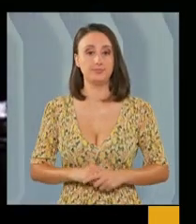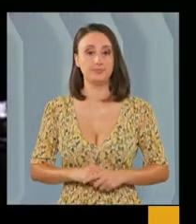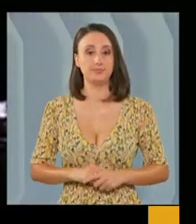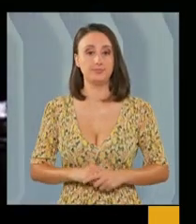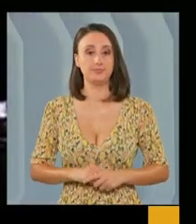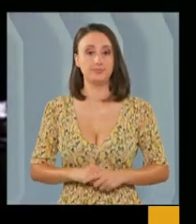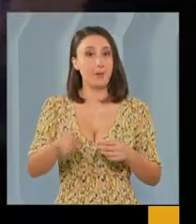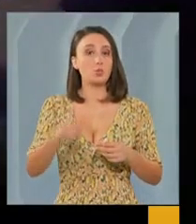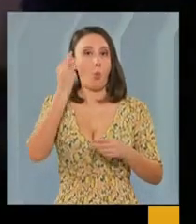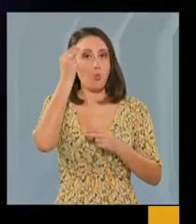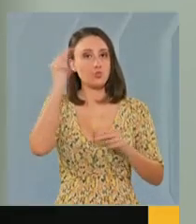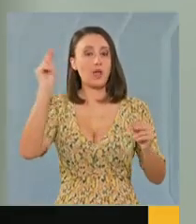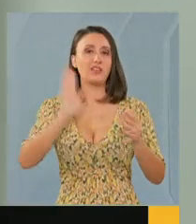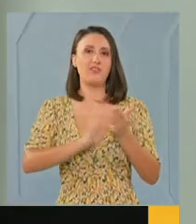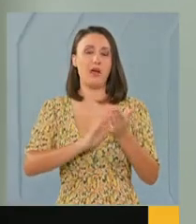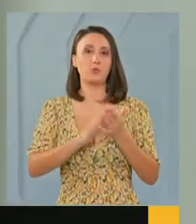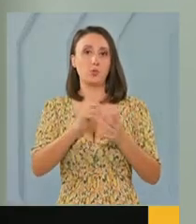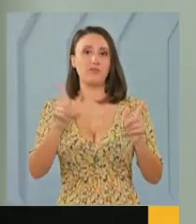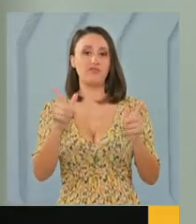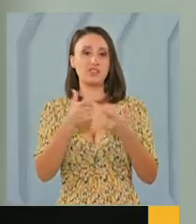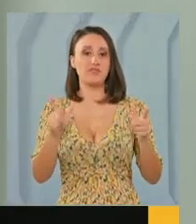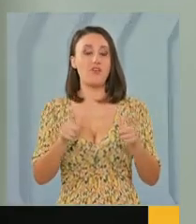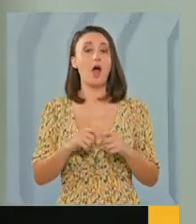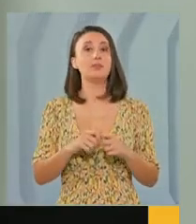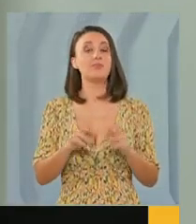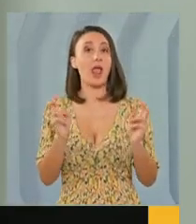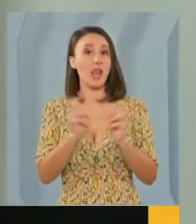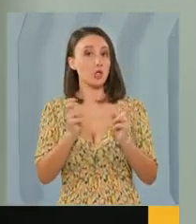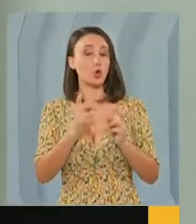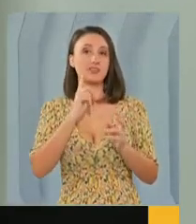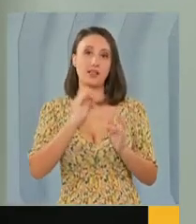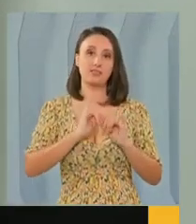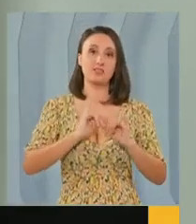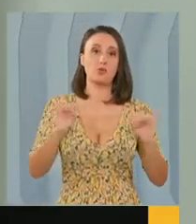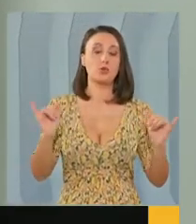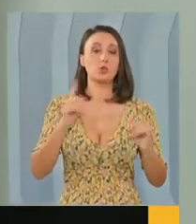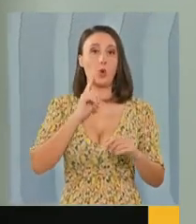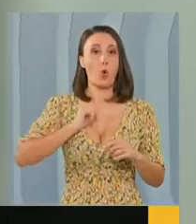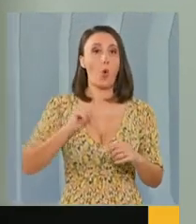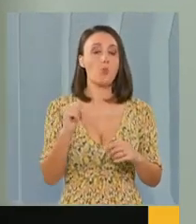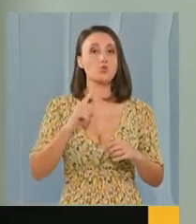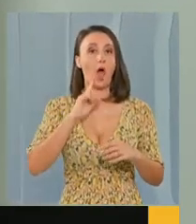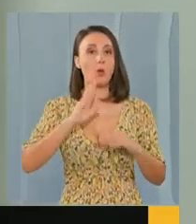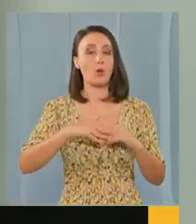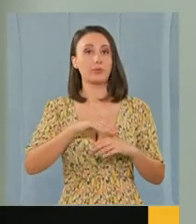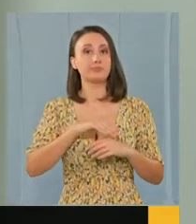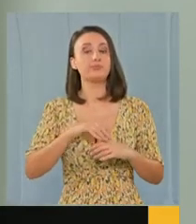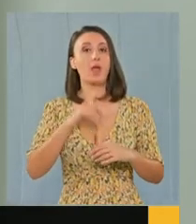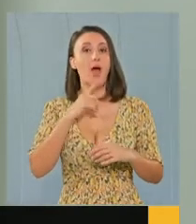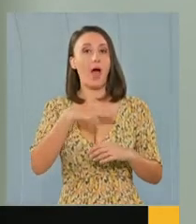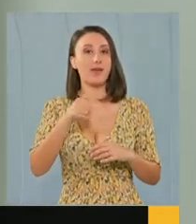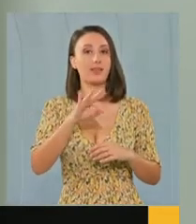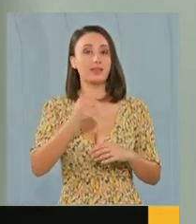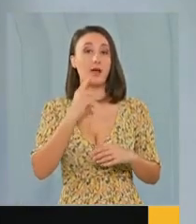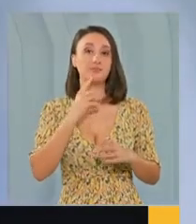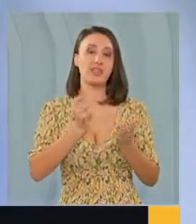Mai multe persoane au semnalat faptul că la un festival de muzică electronică care s-a desfășurat în comuna Gălăuțaș din județul Harghita